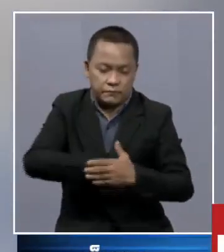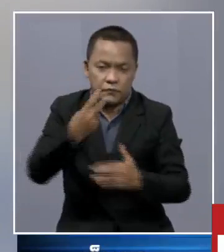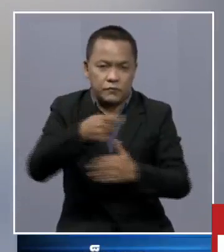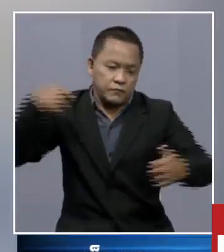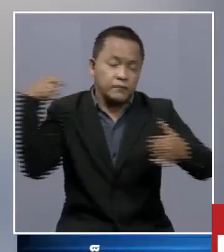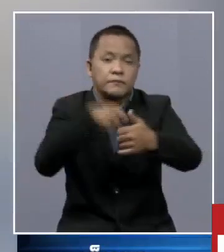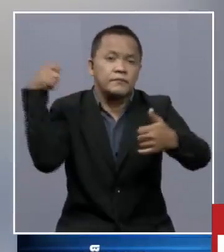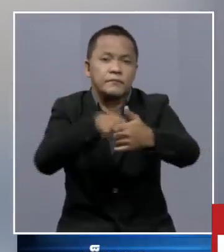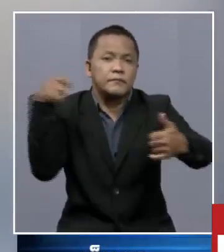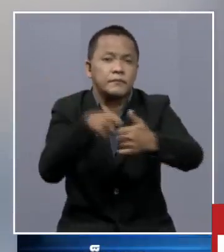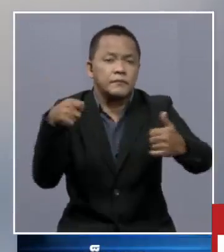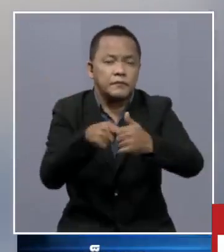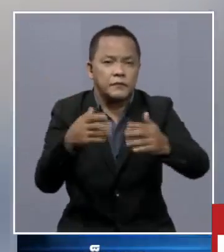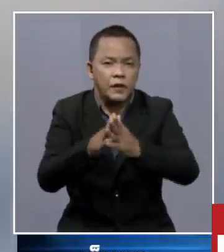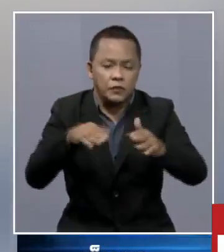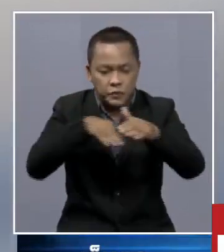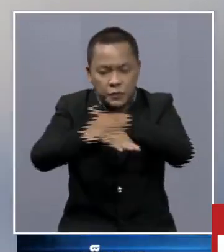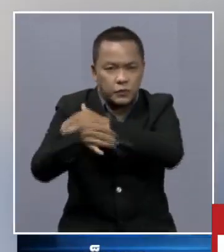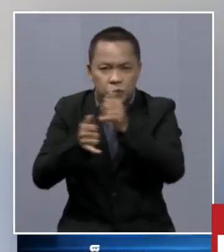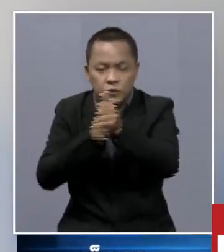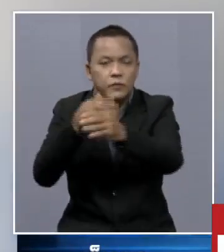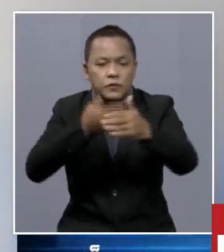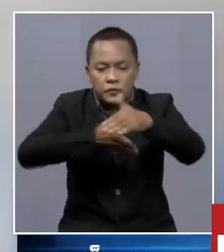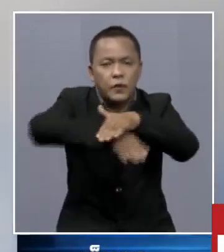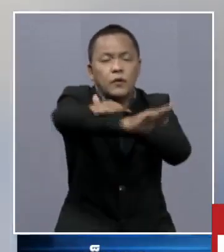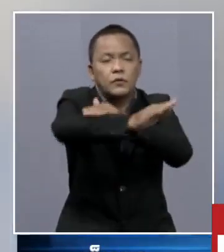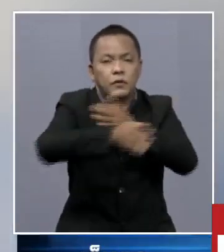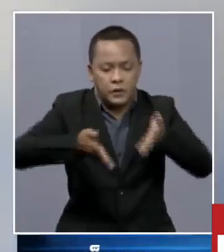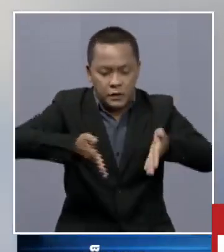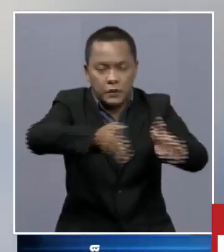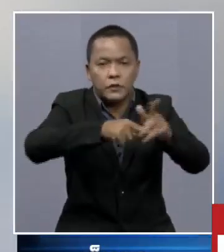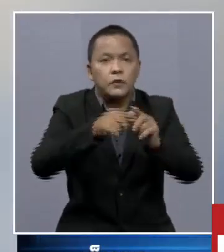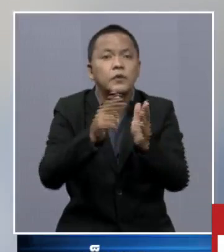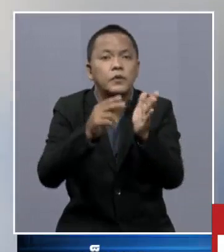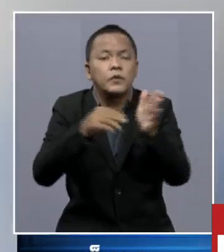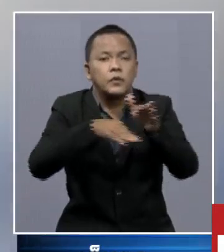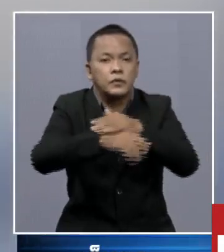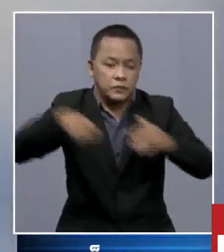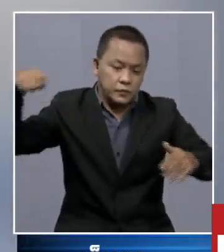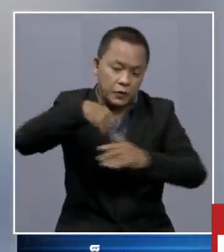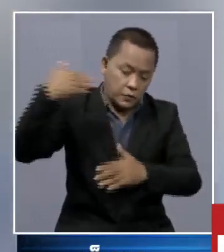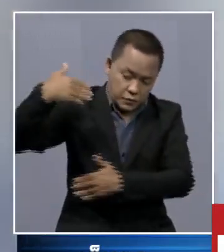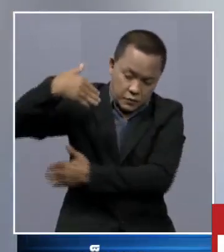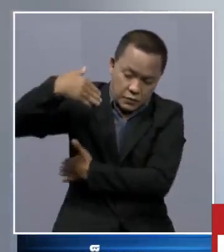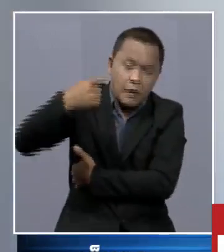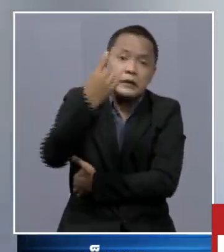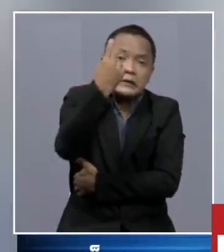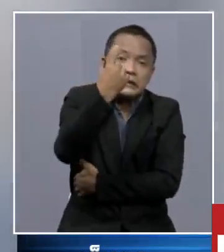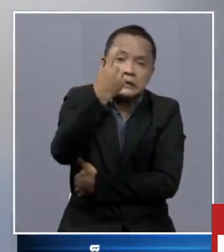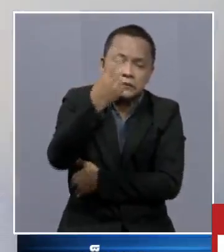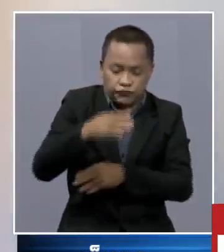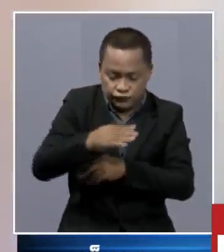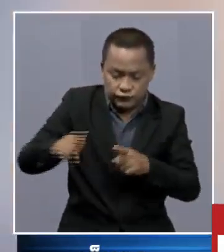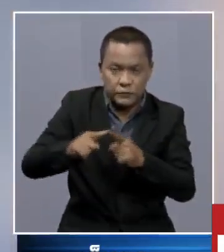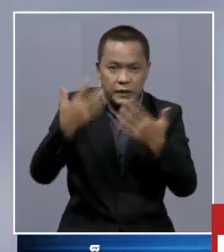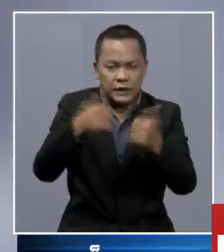ไล้แทงตัวเขาจนกระทั่งตัเขาต้ว่งหนีตายไปหนาปazoiแล้ระหว่างที่ว่งหนีก็ถูกแทงเขาทดานหงหนึแผ่ด้วยแตวแผ่ไม่ลกมา